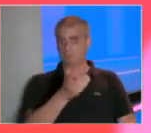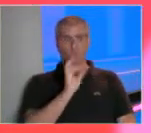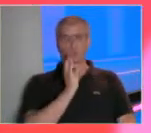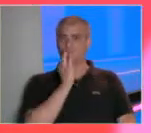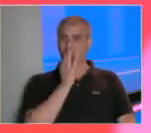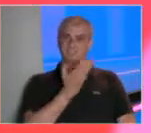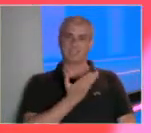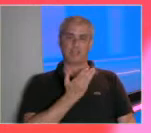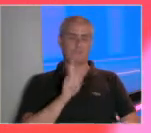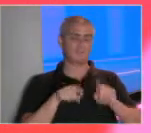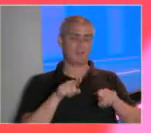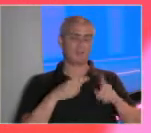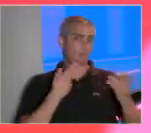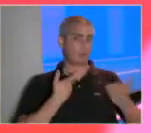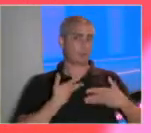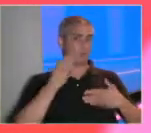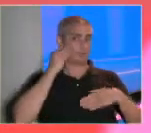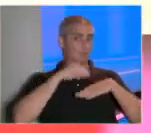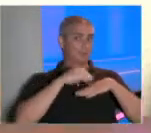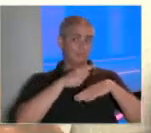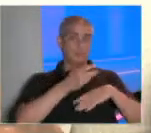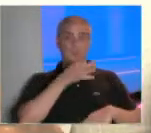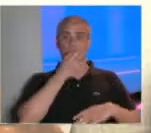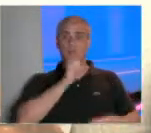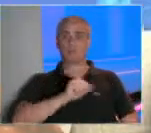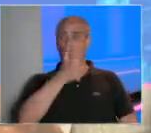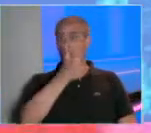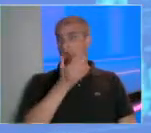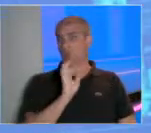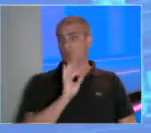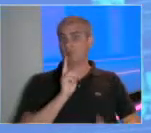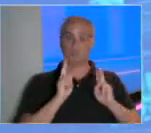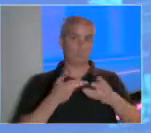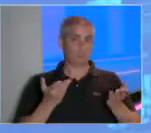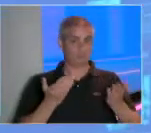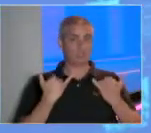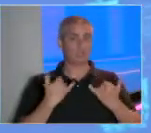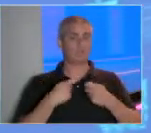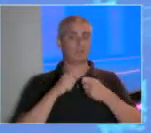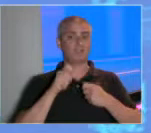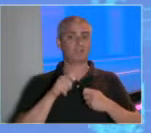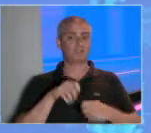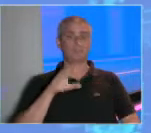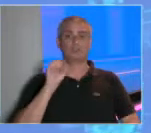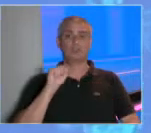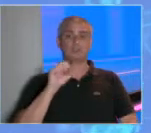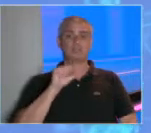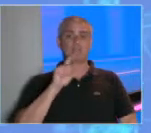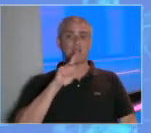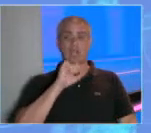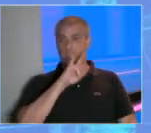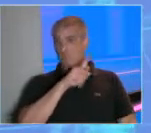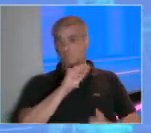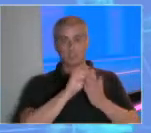צעירה, ומדי פעם אנחנו מקבלים תזכורת לכך בנאומי הבכורה שעדיין מתקיימים. היום זו חברת הכנסת סונדוס סלח מהרשימה